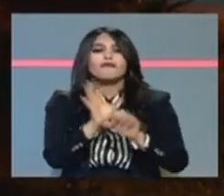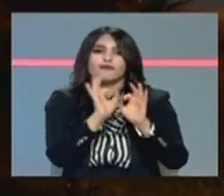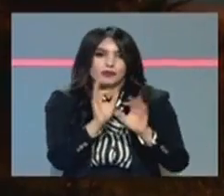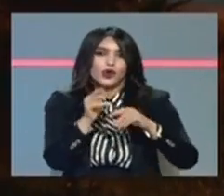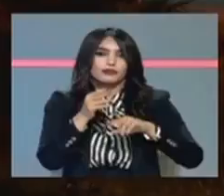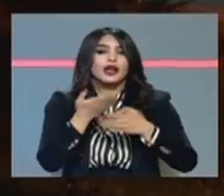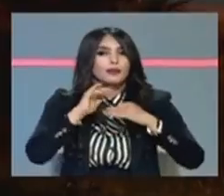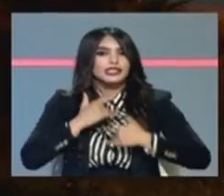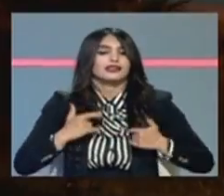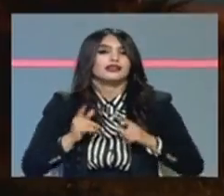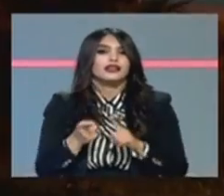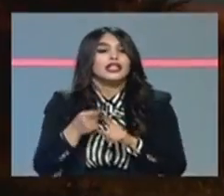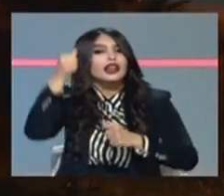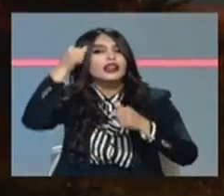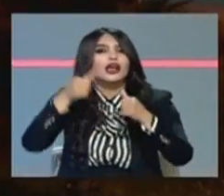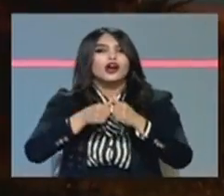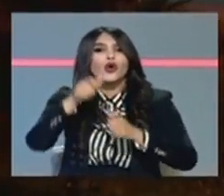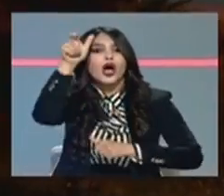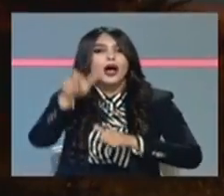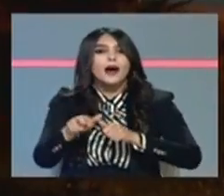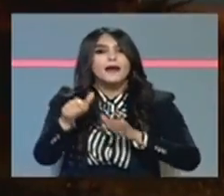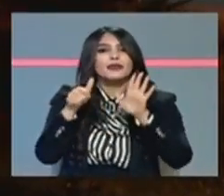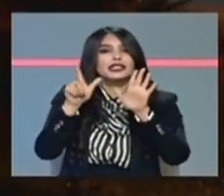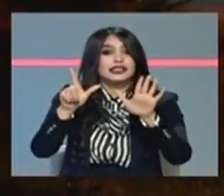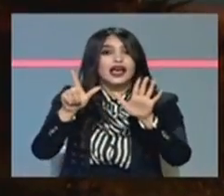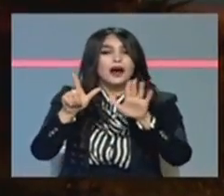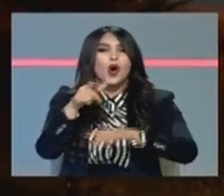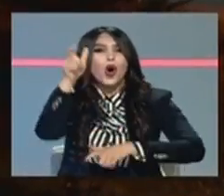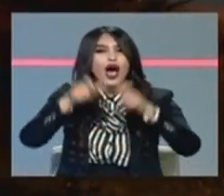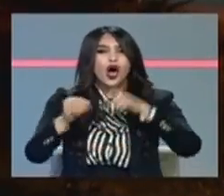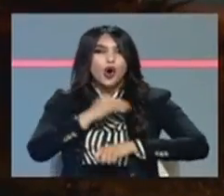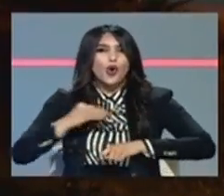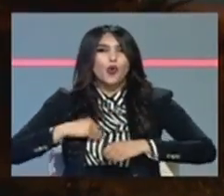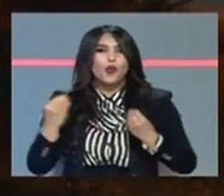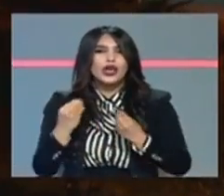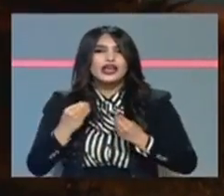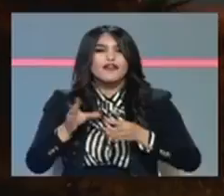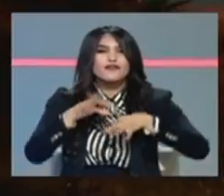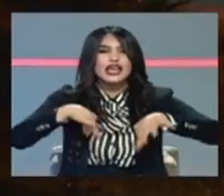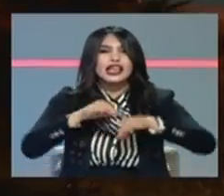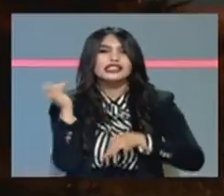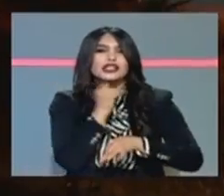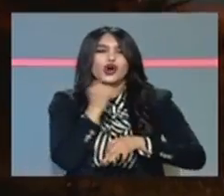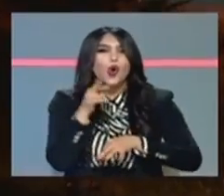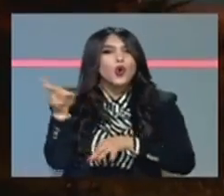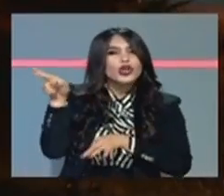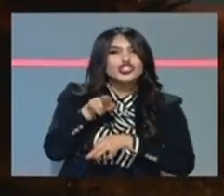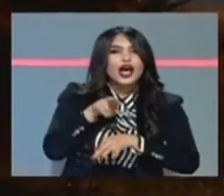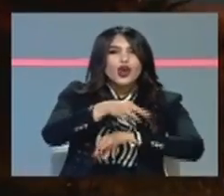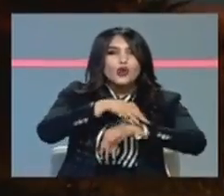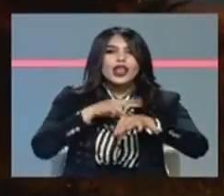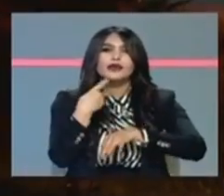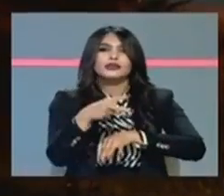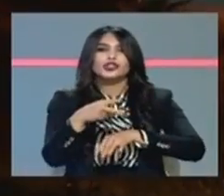ايضا نذكر انه فما حاله سابعه، وهي حاله الطبيب بقسم الاستعجالي اللي كان عاد الى ولايته دون ان يعلم انه